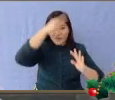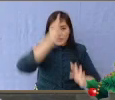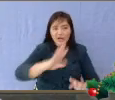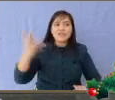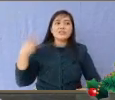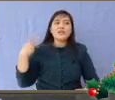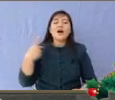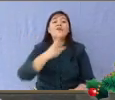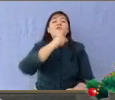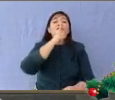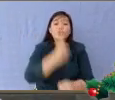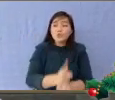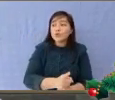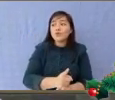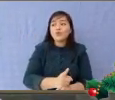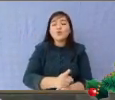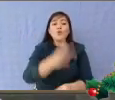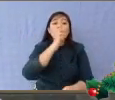Anong ikatatakot mo?